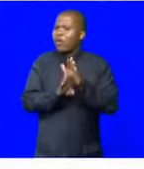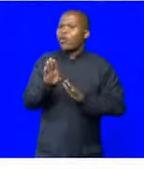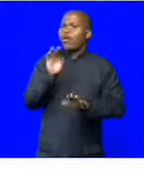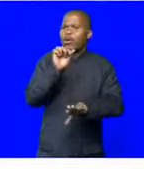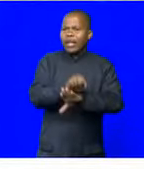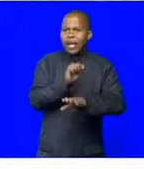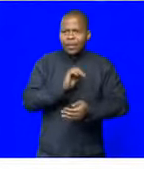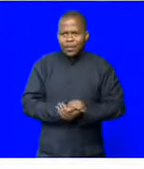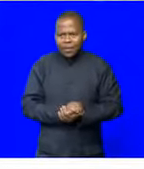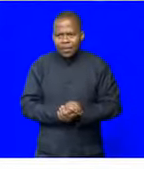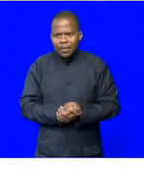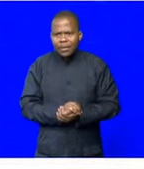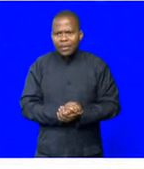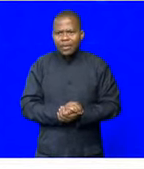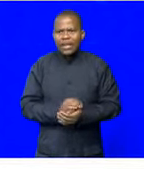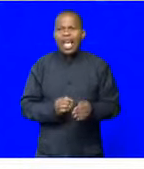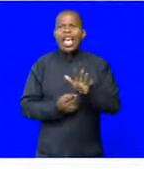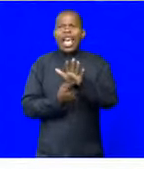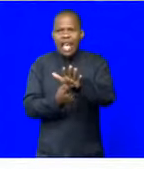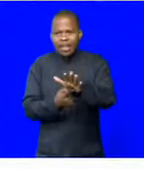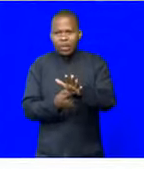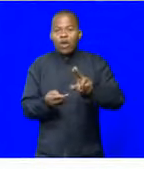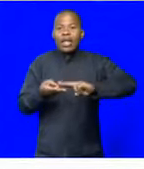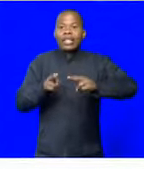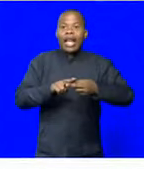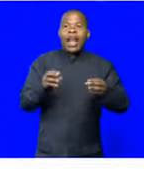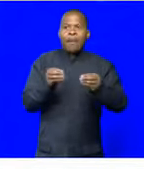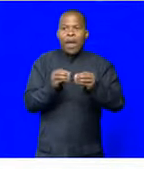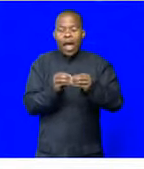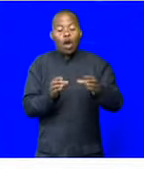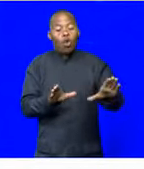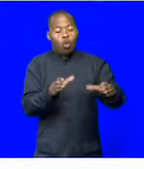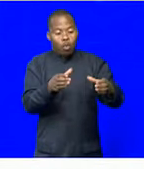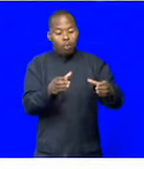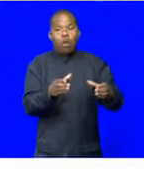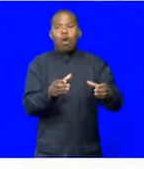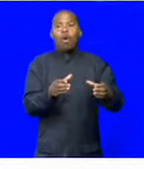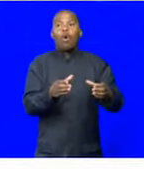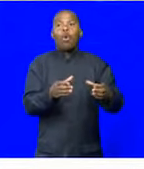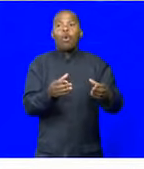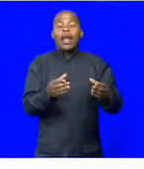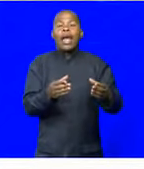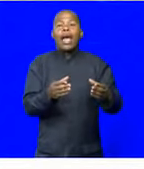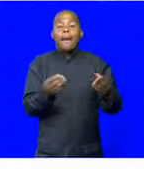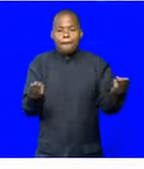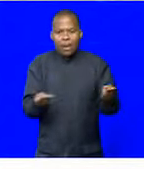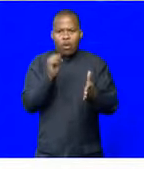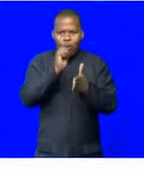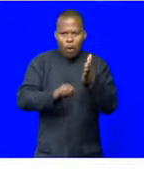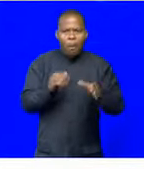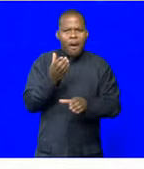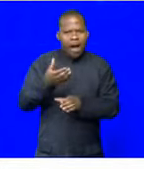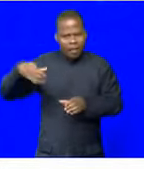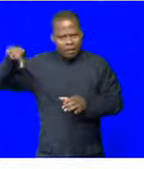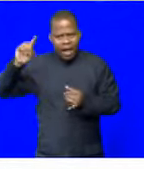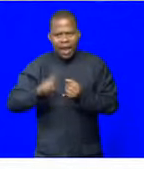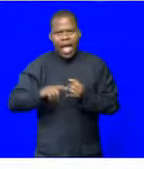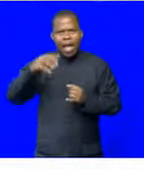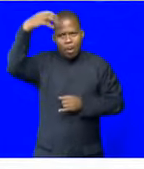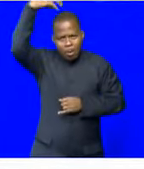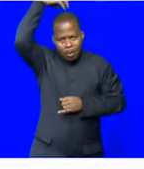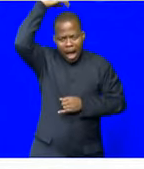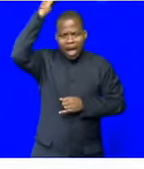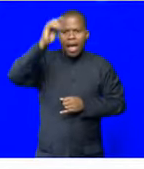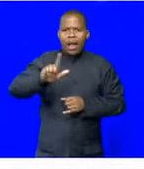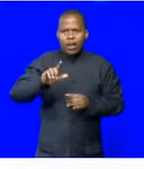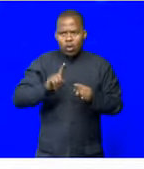event la nje ngidakubekisela nje tsine ku Standard Bank Group kunebani lababuya eNigeria la kunebani labuya eLesotho kunebani lababuya eMozambique just from